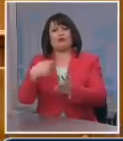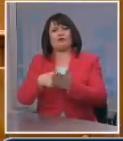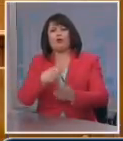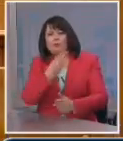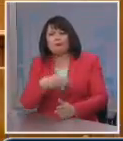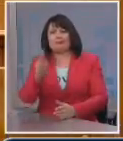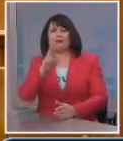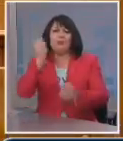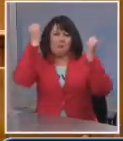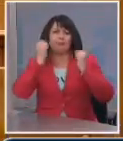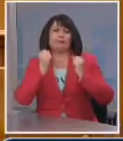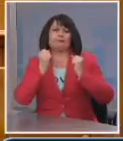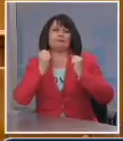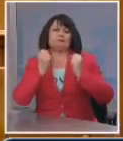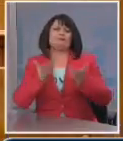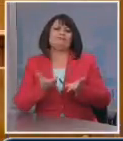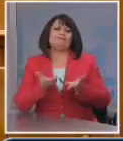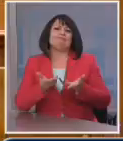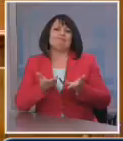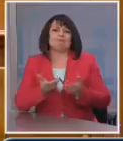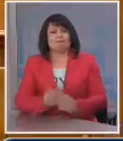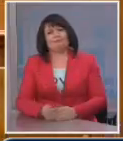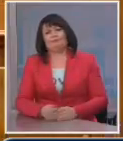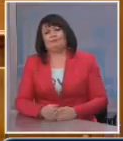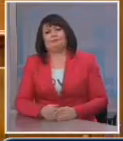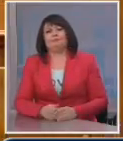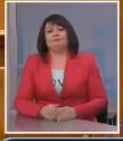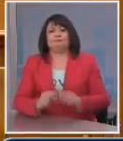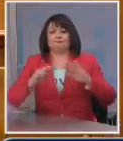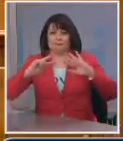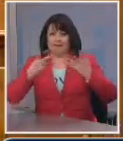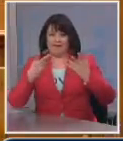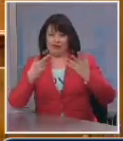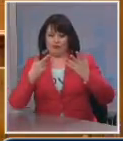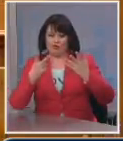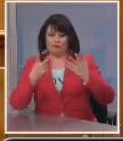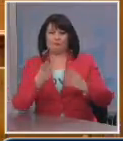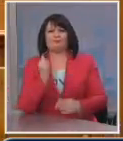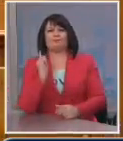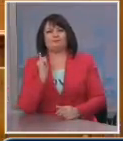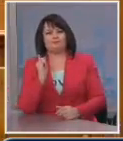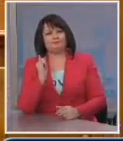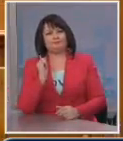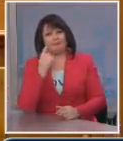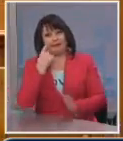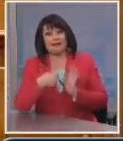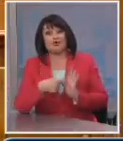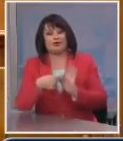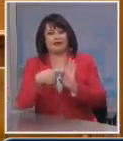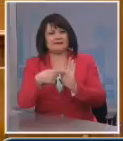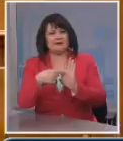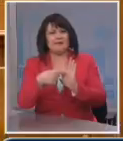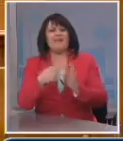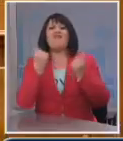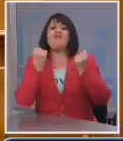την κατανάλωση και επιβαρύνουν τα χαμηλά εισοδήματα. Έβδομον, ένα σημείο το οποίο δεν έχει αναδειχθεί επαρκώς.